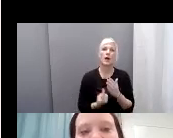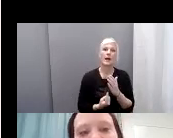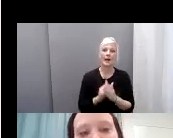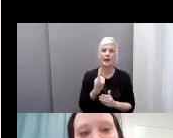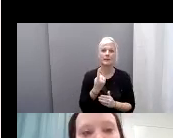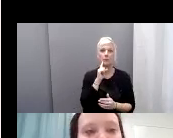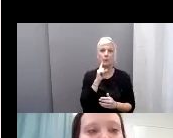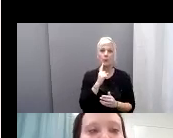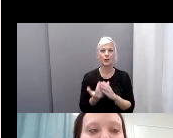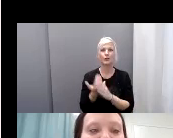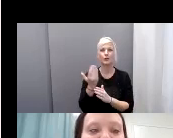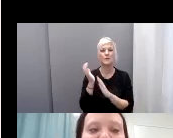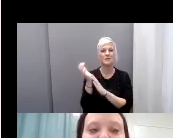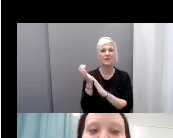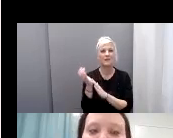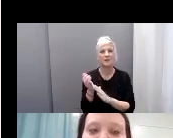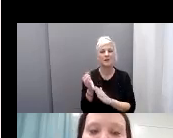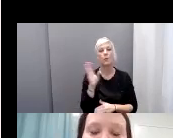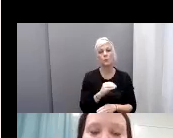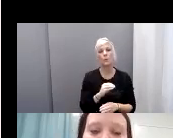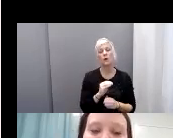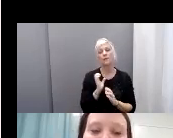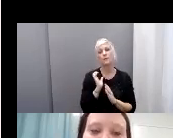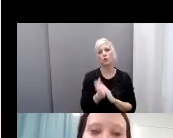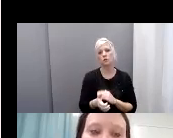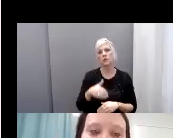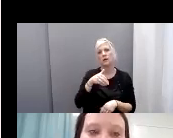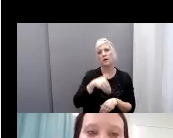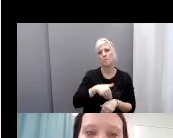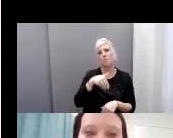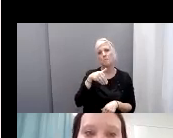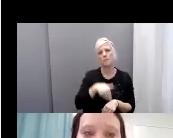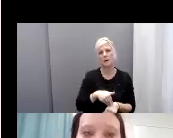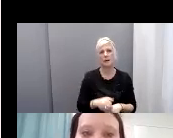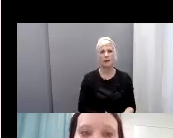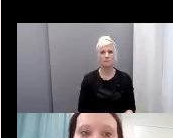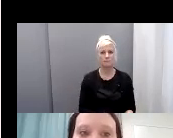lång tid efteråt, och då är eventuell anmälan för sent.